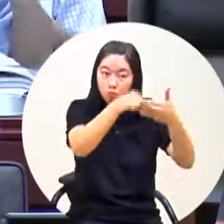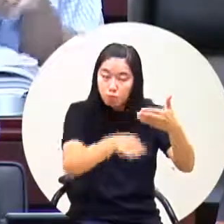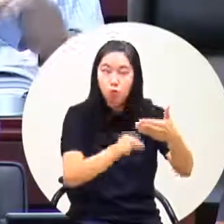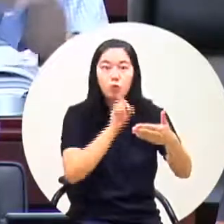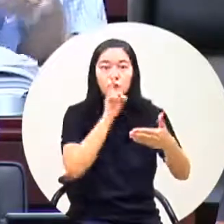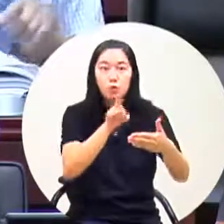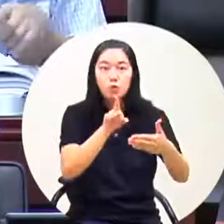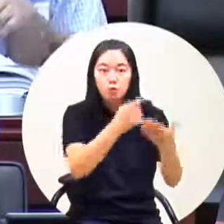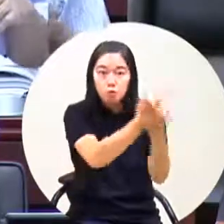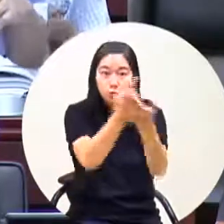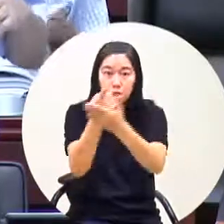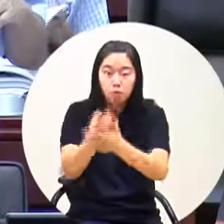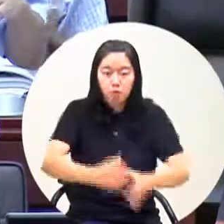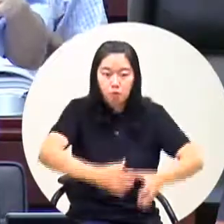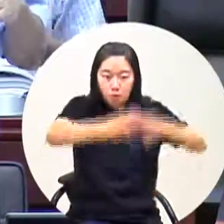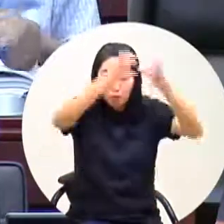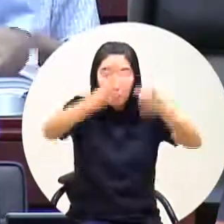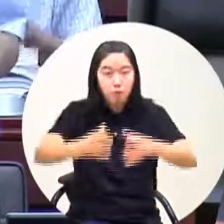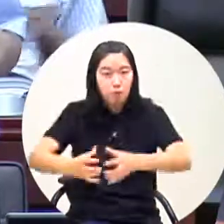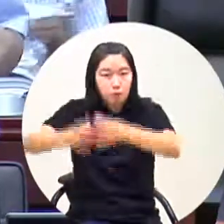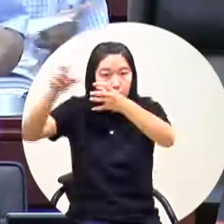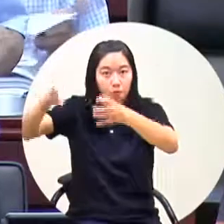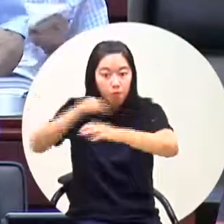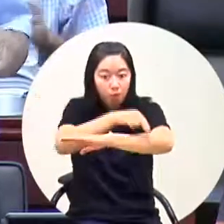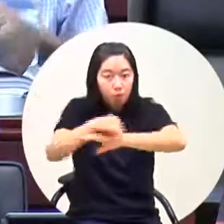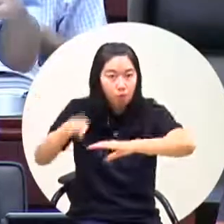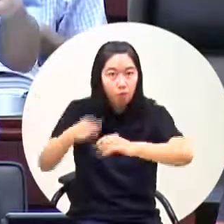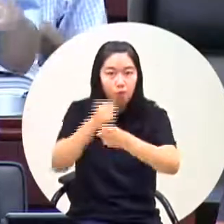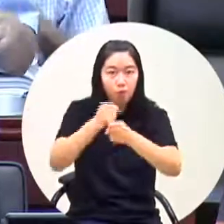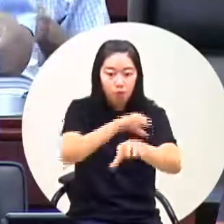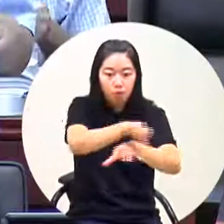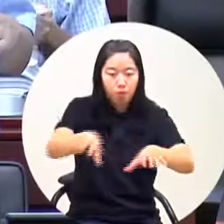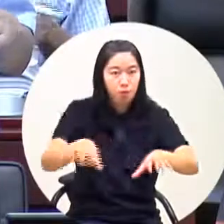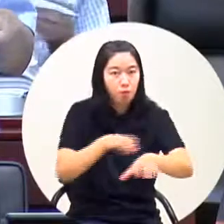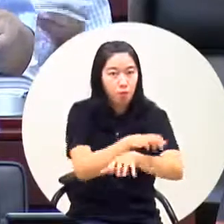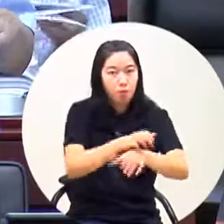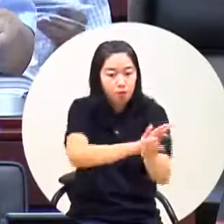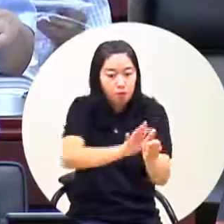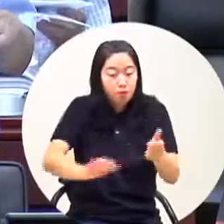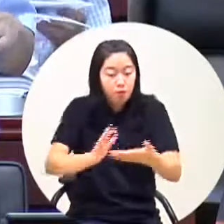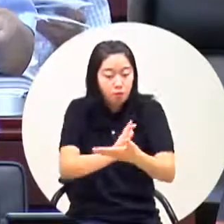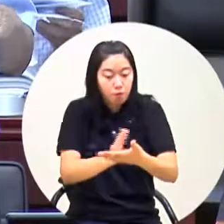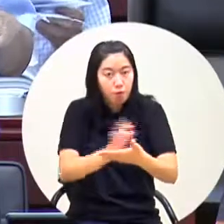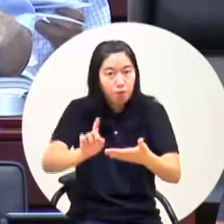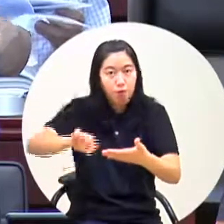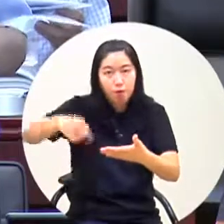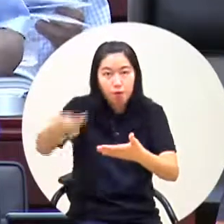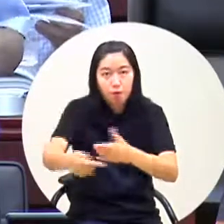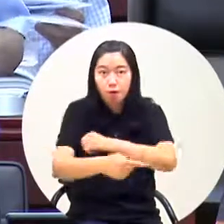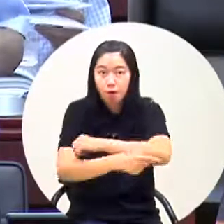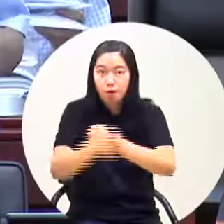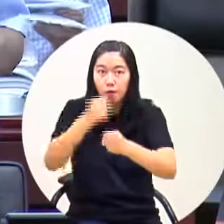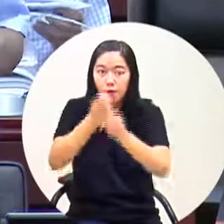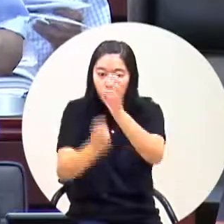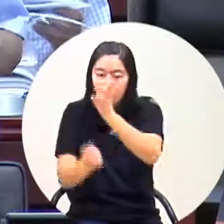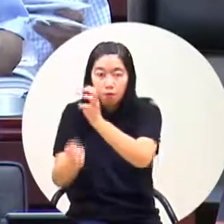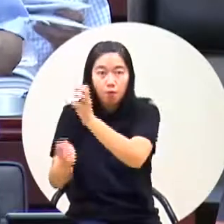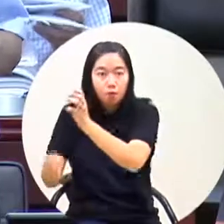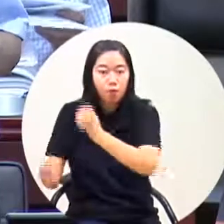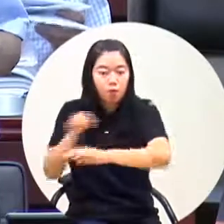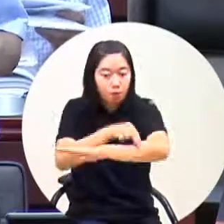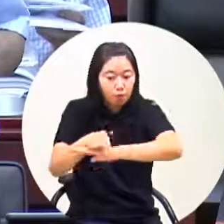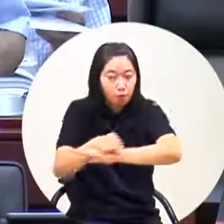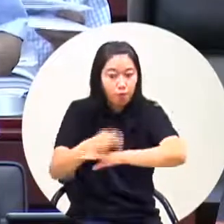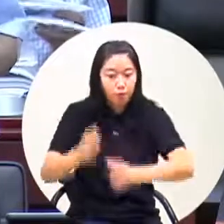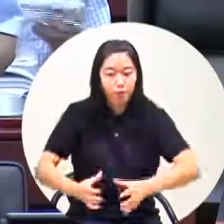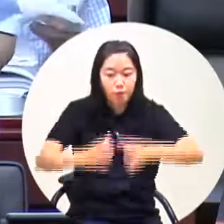一个炉子在规划，包含要进行环境影响评估，包含要进行后面的一些细部的设计，一个炉子